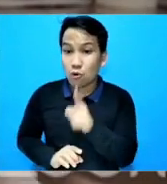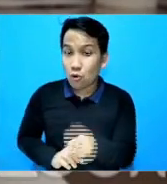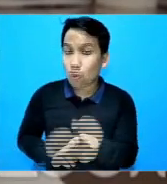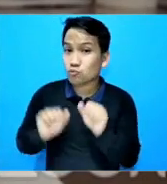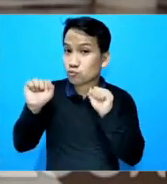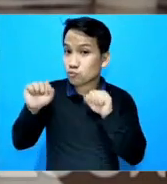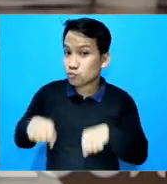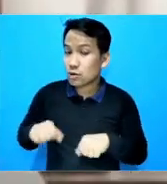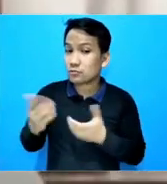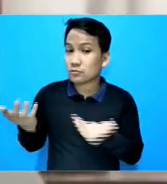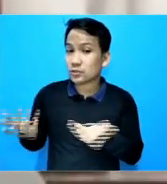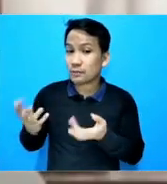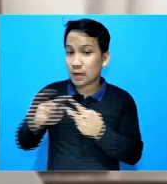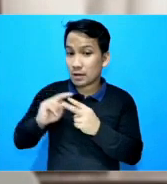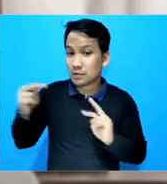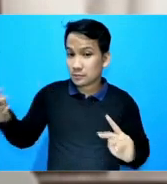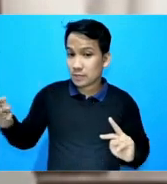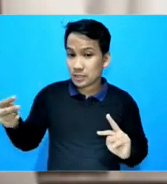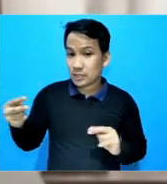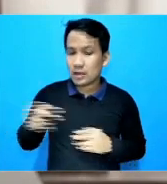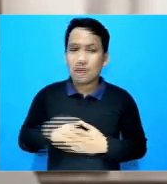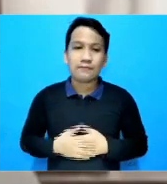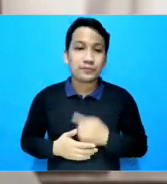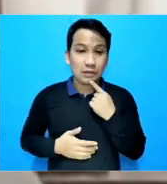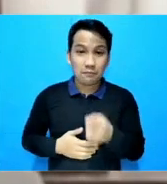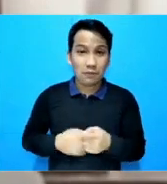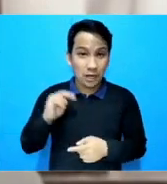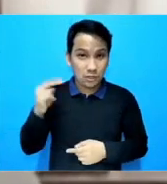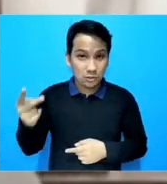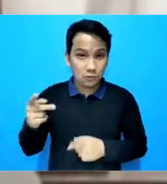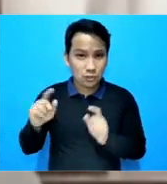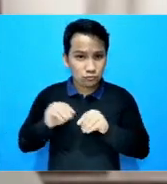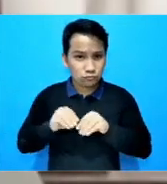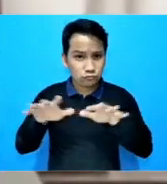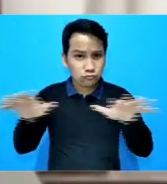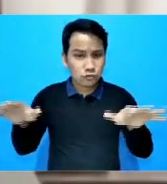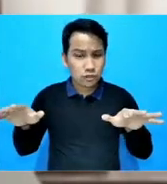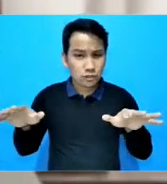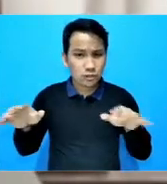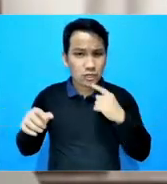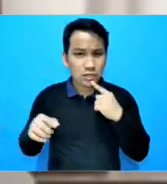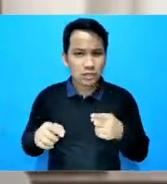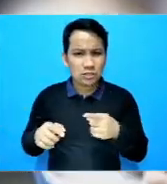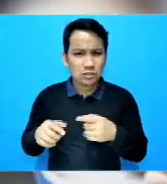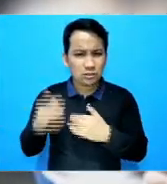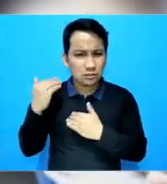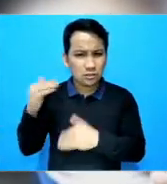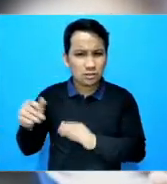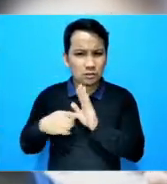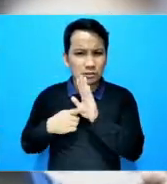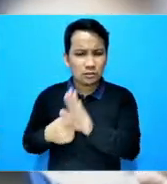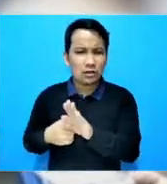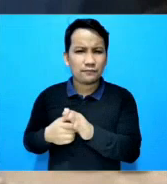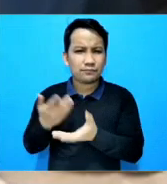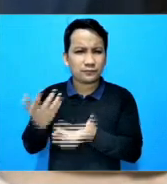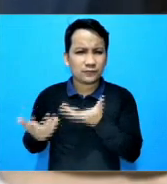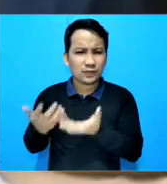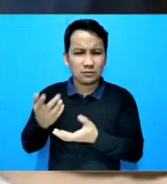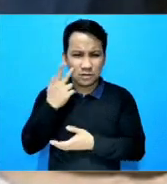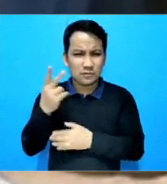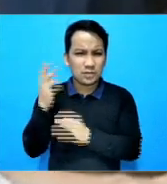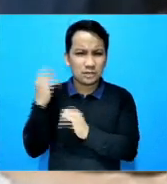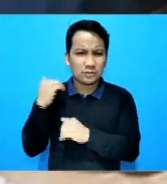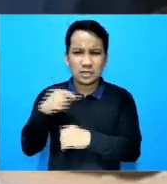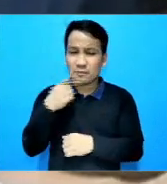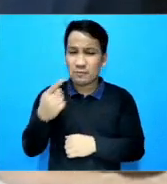it comes to variants. Pangalawa dyan, of course, yung transmission, at saka yung kapasidad ng variants. Umaasa naman ang DOH